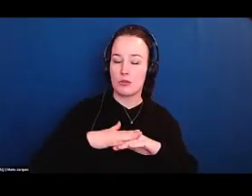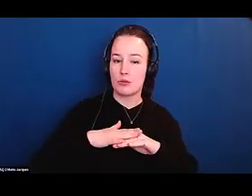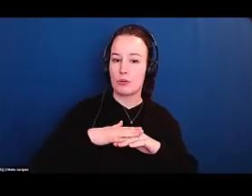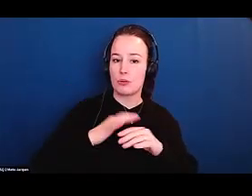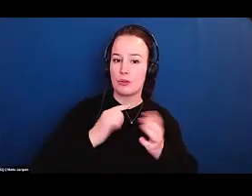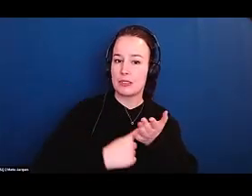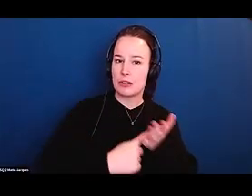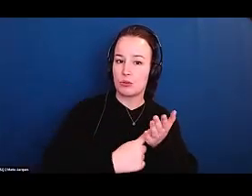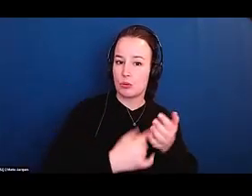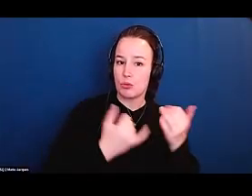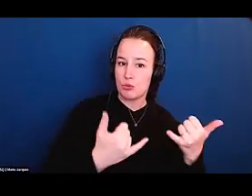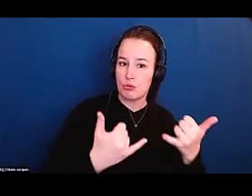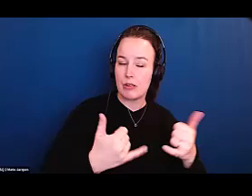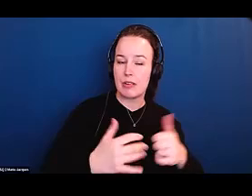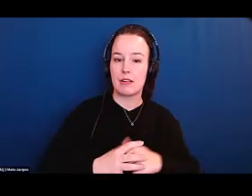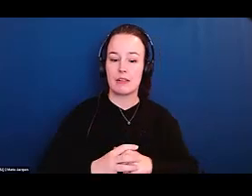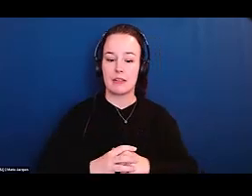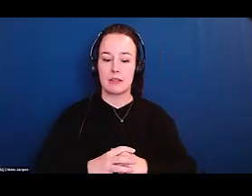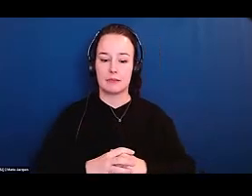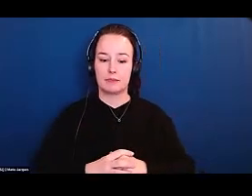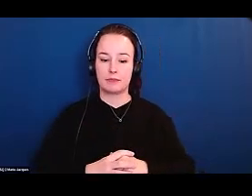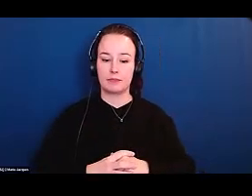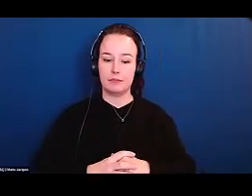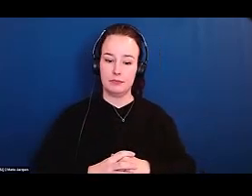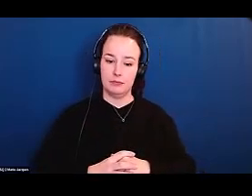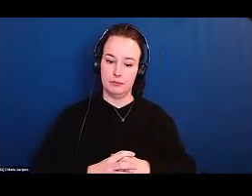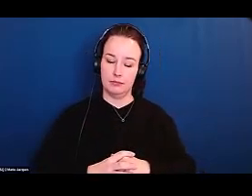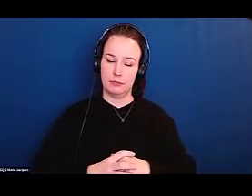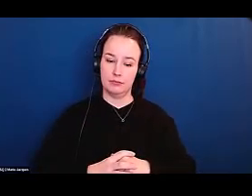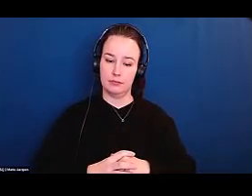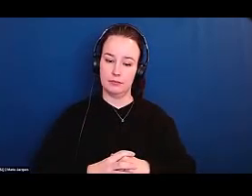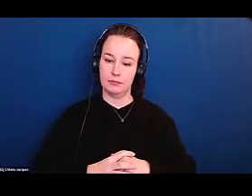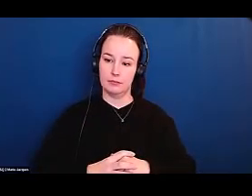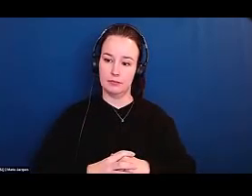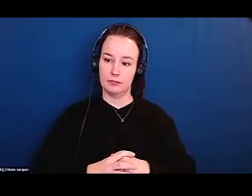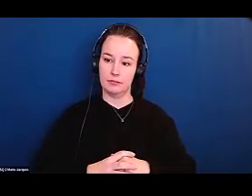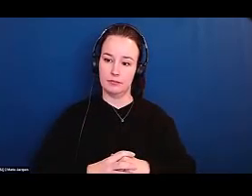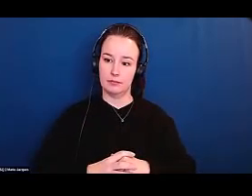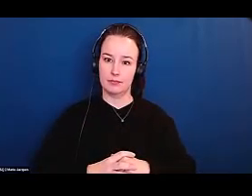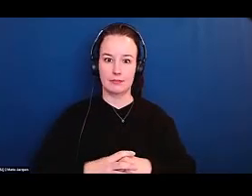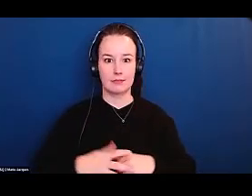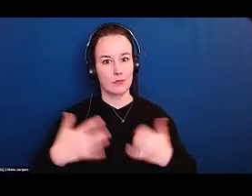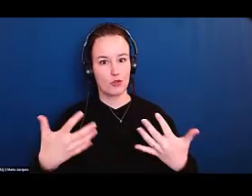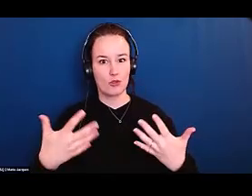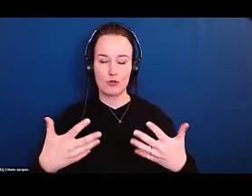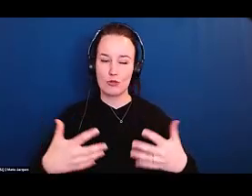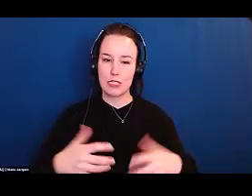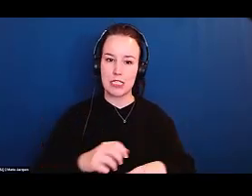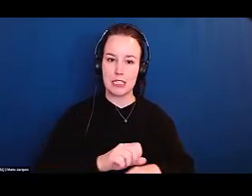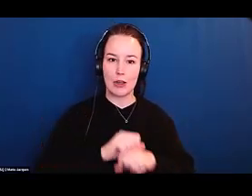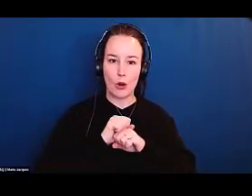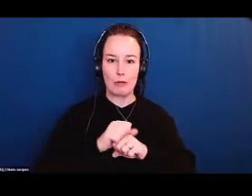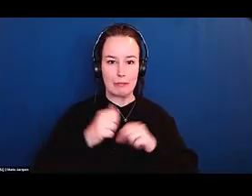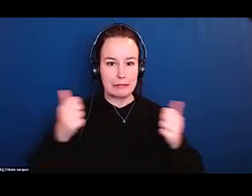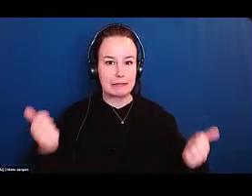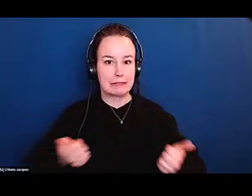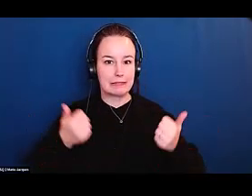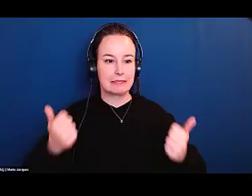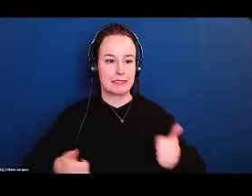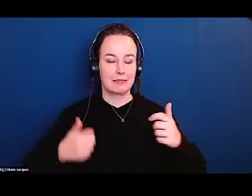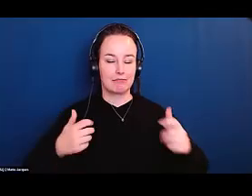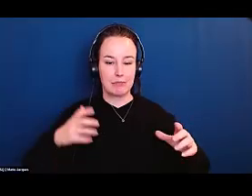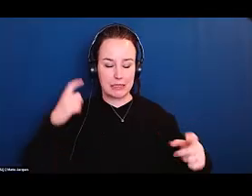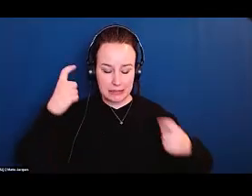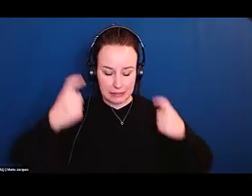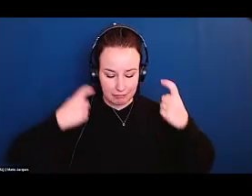qu'on a discuté aujourd'hui. Et donc, on a été occupé ici à ESC